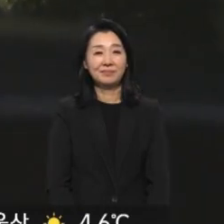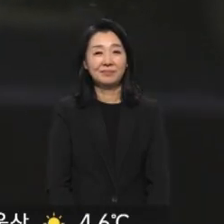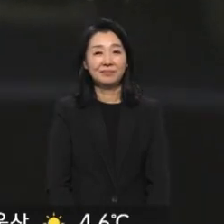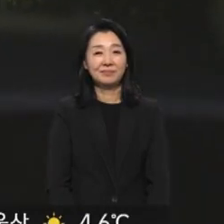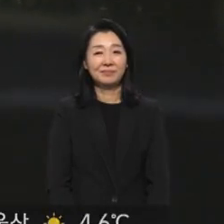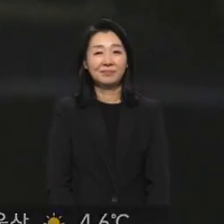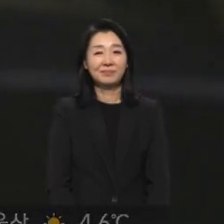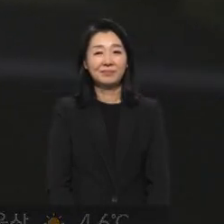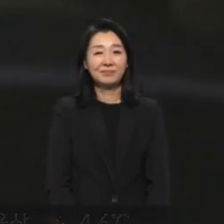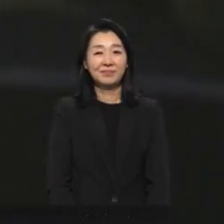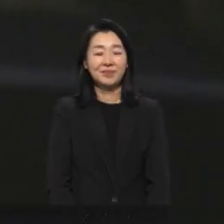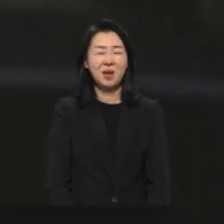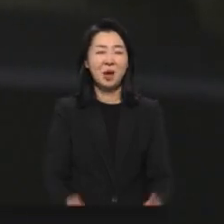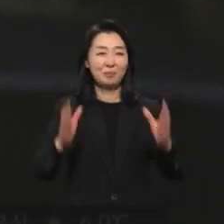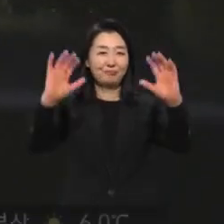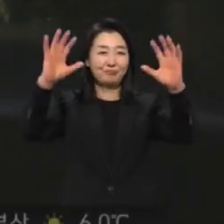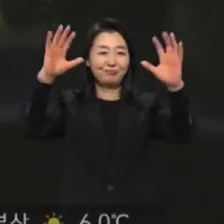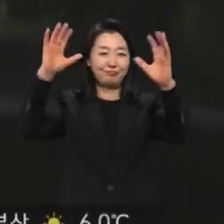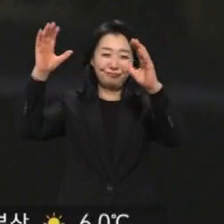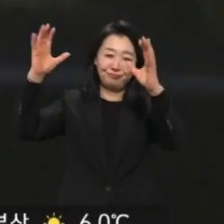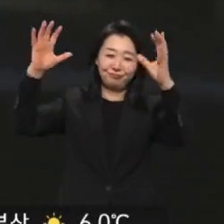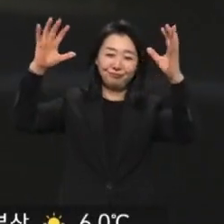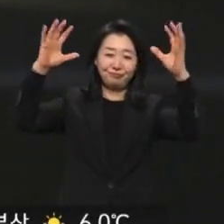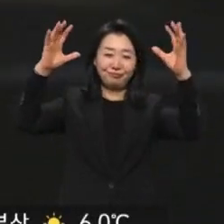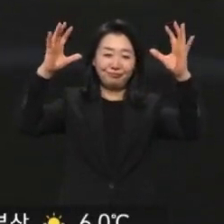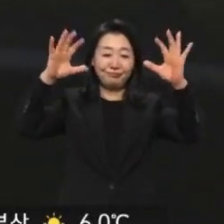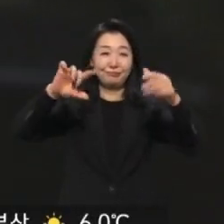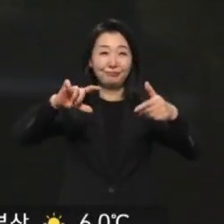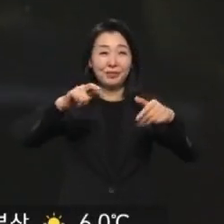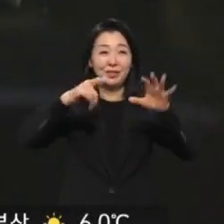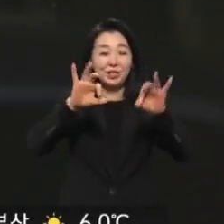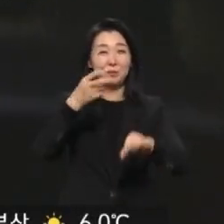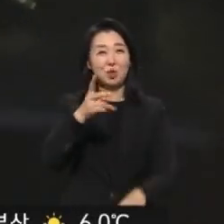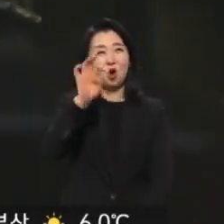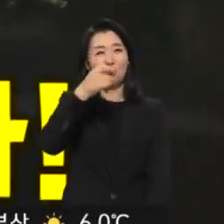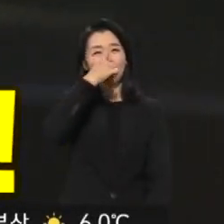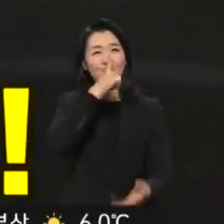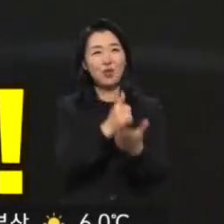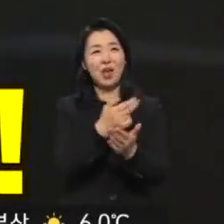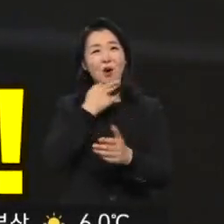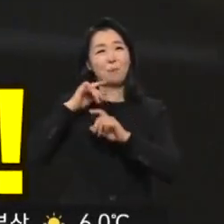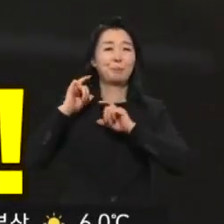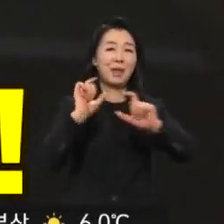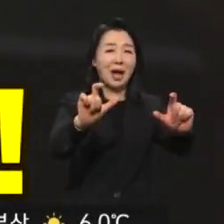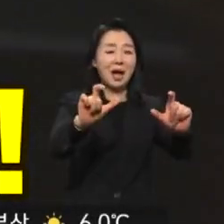네, 박수 받아겠습니다. 김경수 후재다!